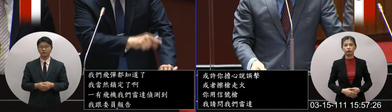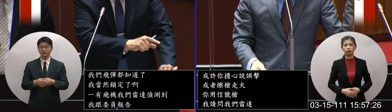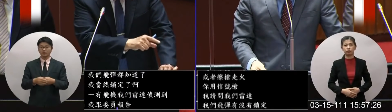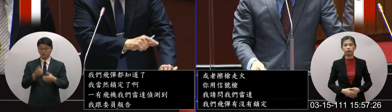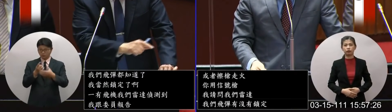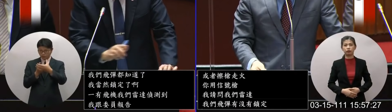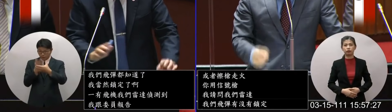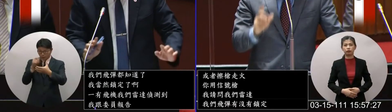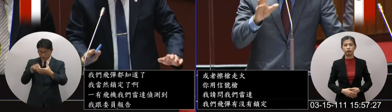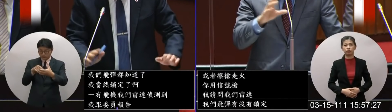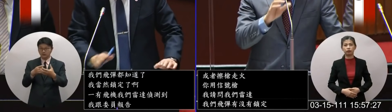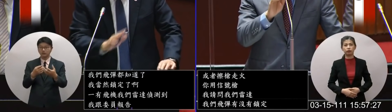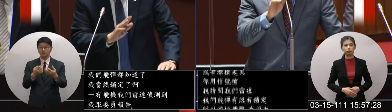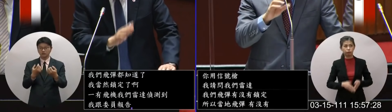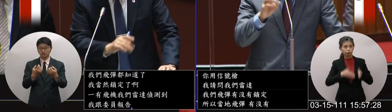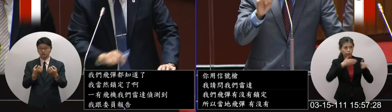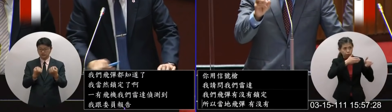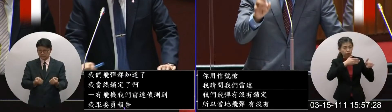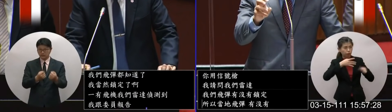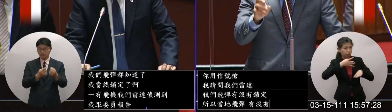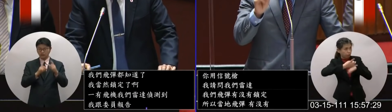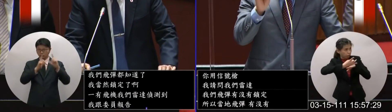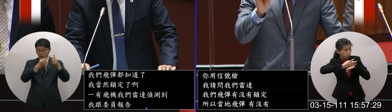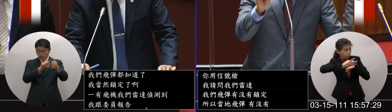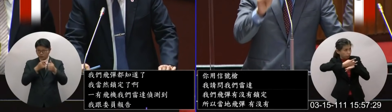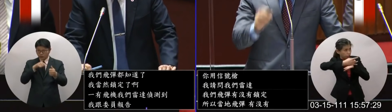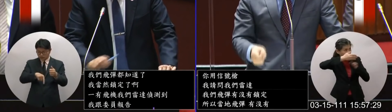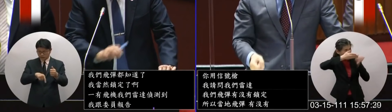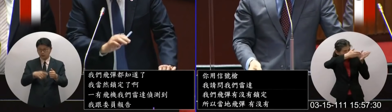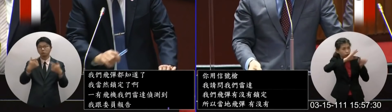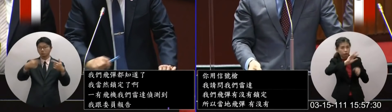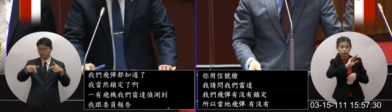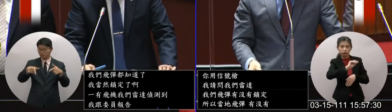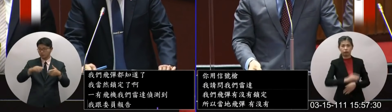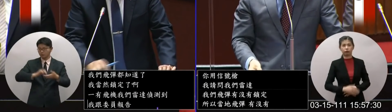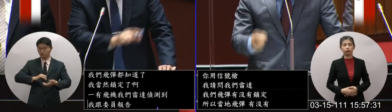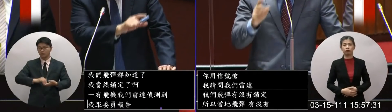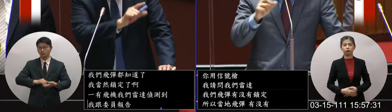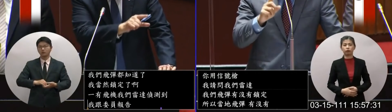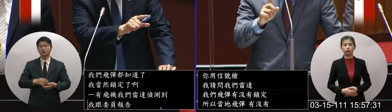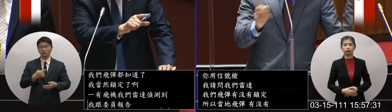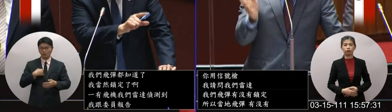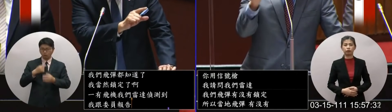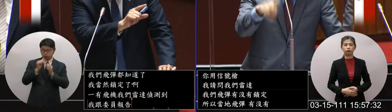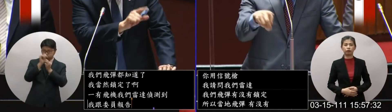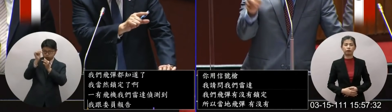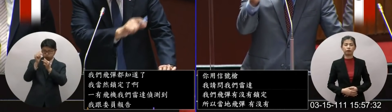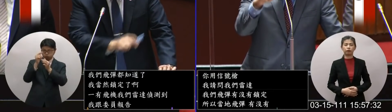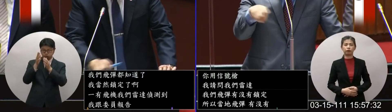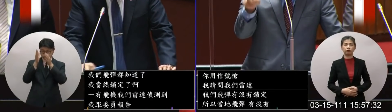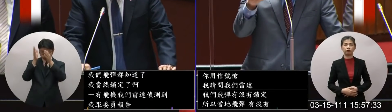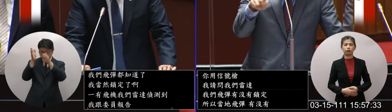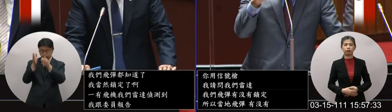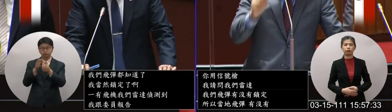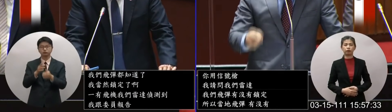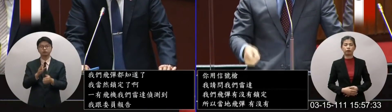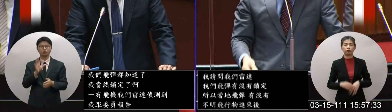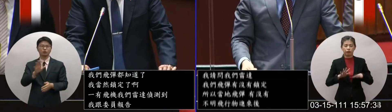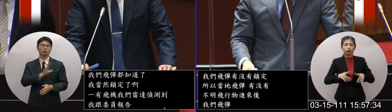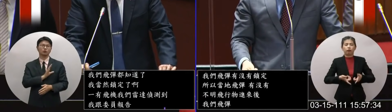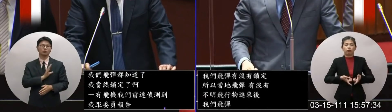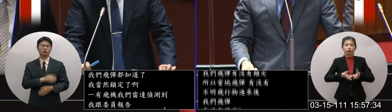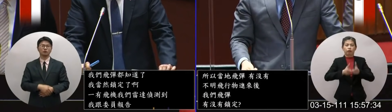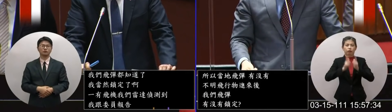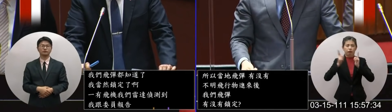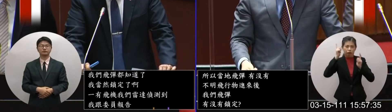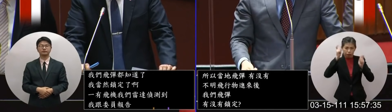引的飞弹。 好，有没有锁定的？有没有？当你发现的时候，你有没有锁定？ 当然锁定，因为 雷达。好，那我再回把时间倒回到